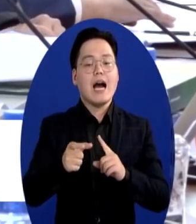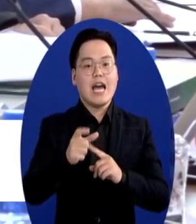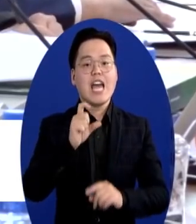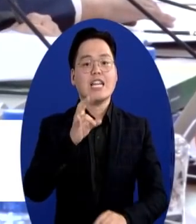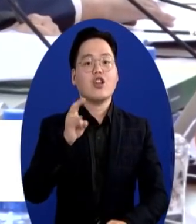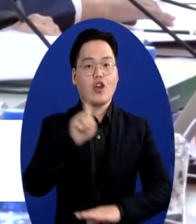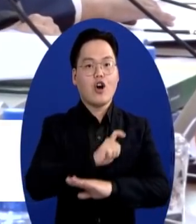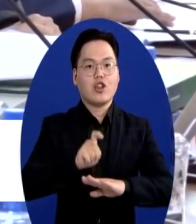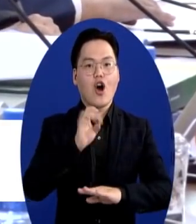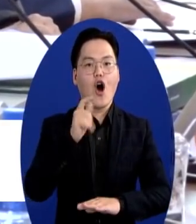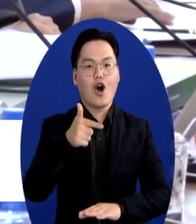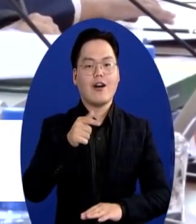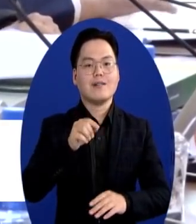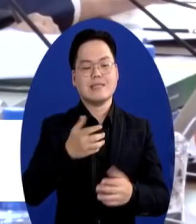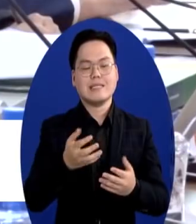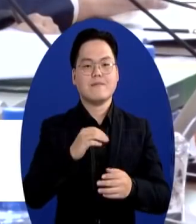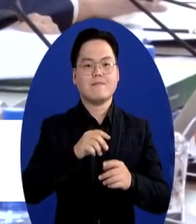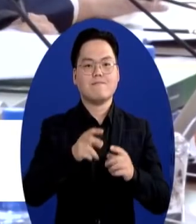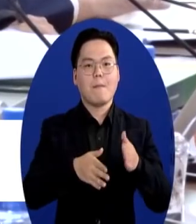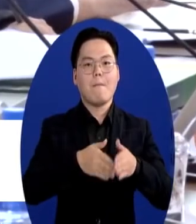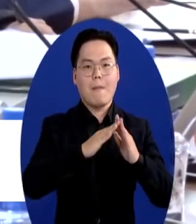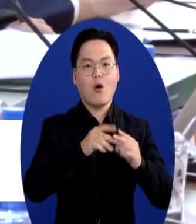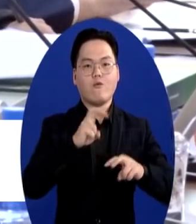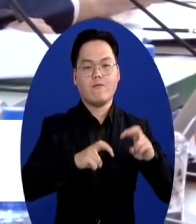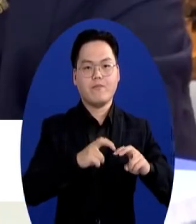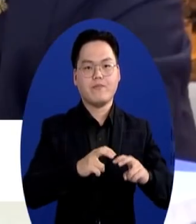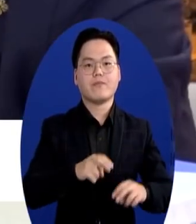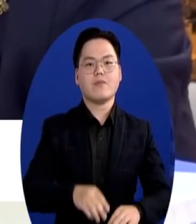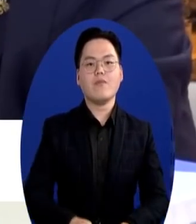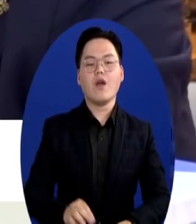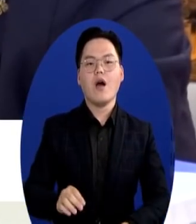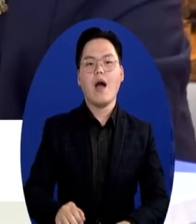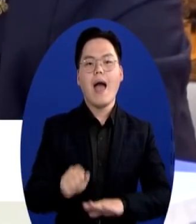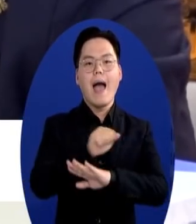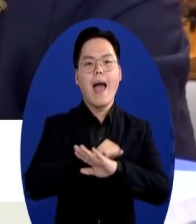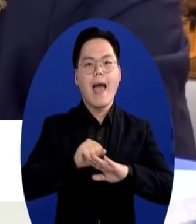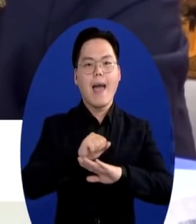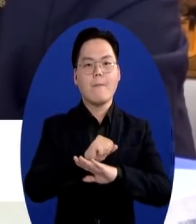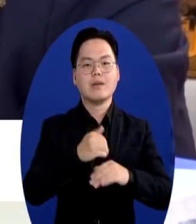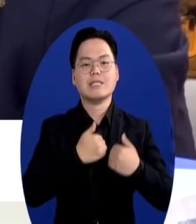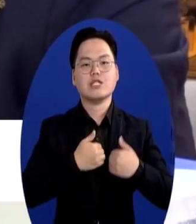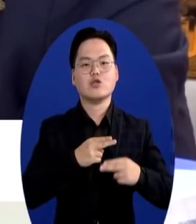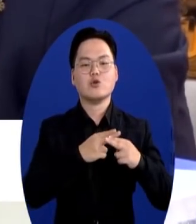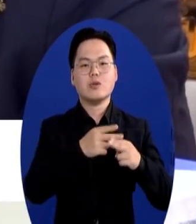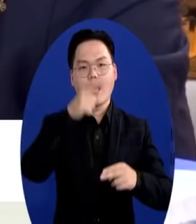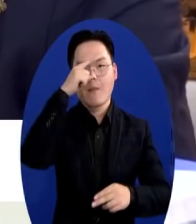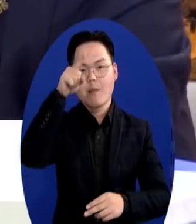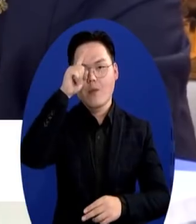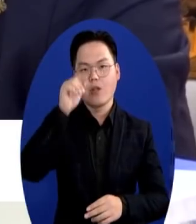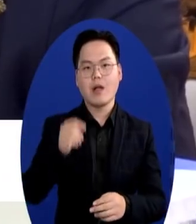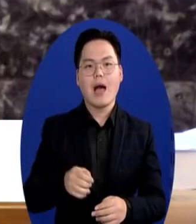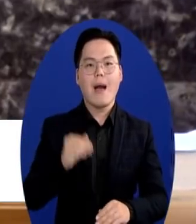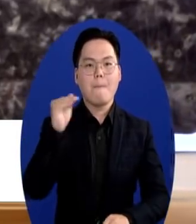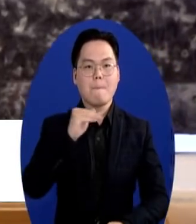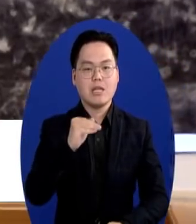боловсруулах үйлдвэр байгуулах, хог хаягдал татан зайлуулах менежментийг сайжруулах, орон нутгад явуулын эмнэлгийн тусламж үйлчилгээ үзүүлэх тухай тоногдол